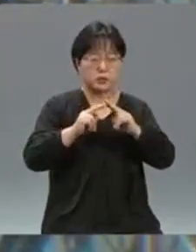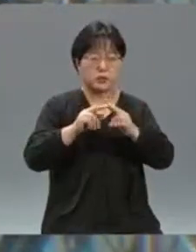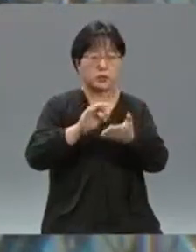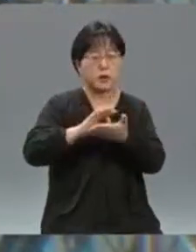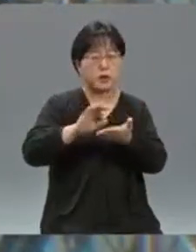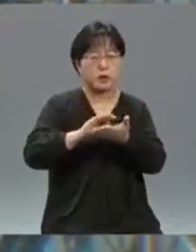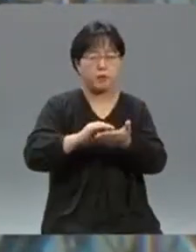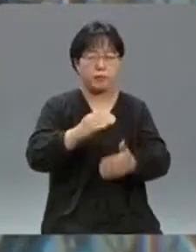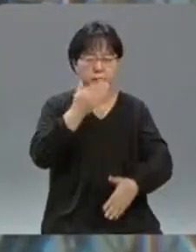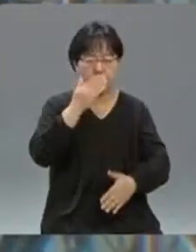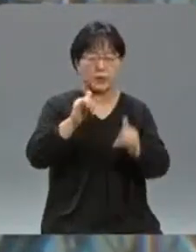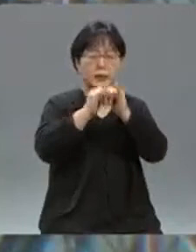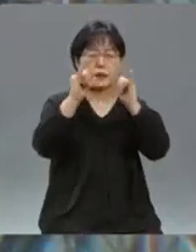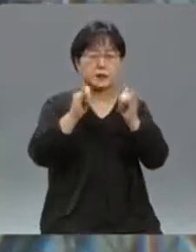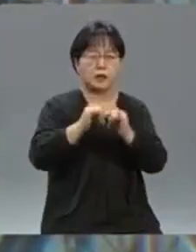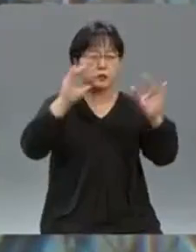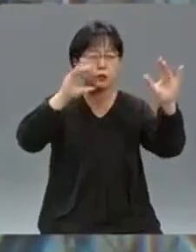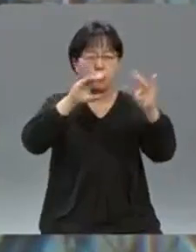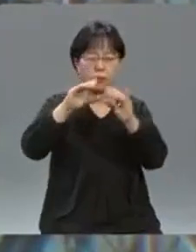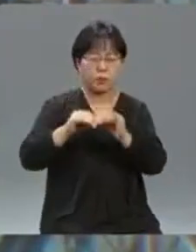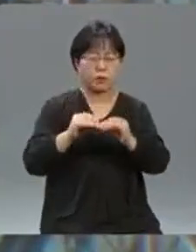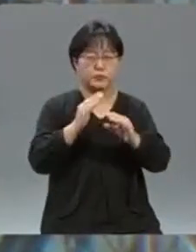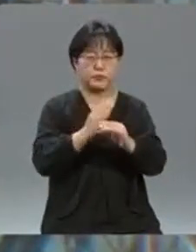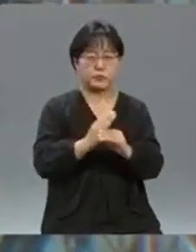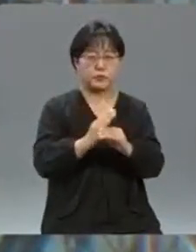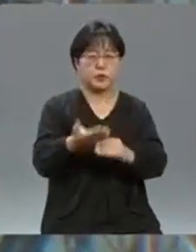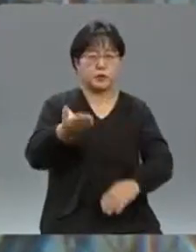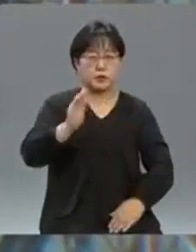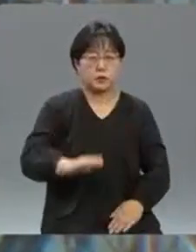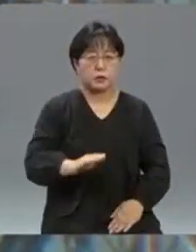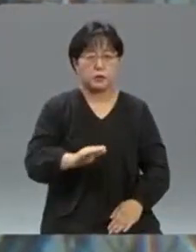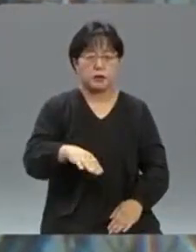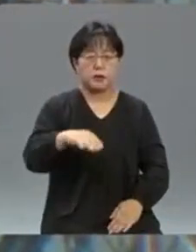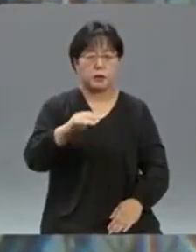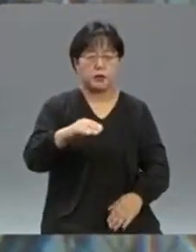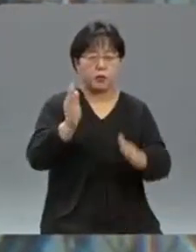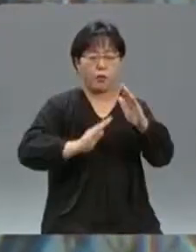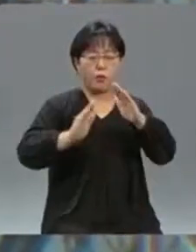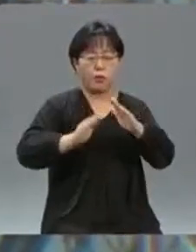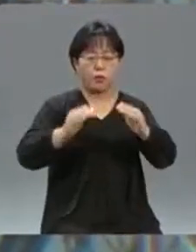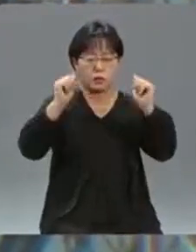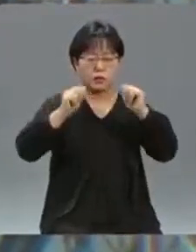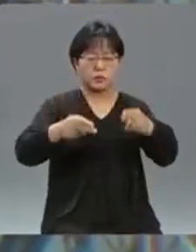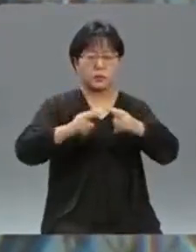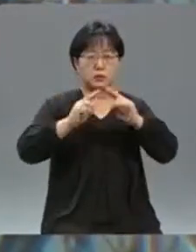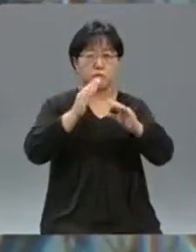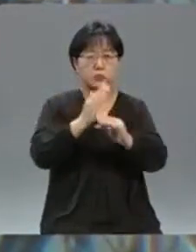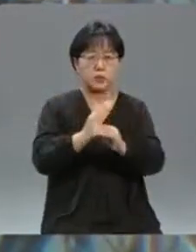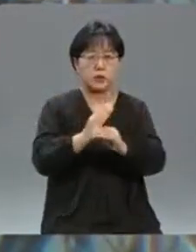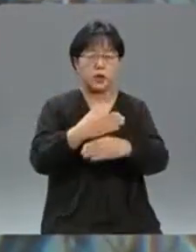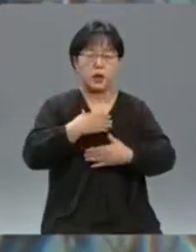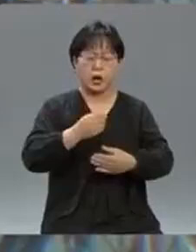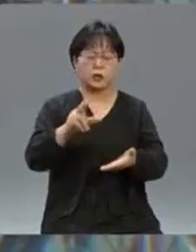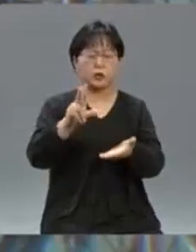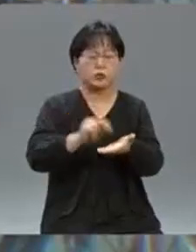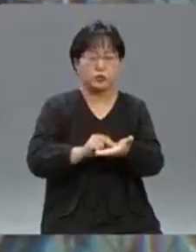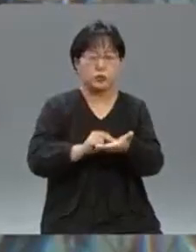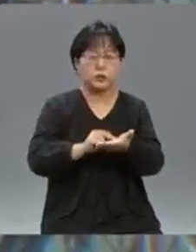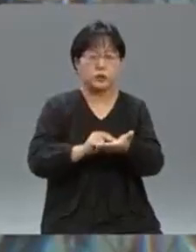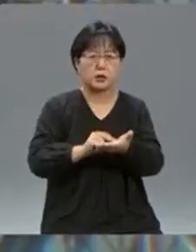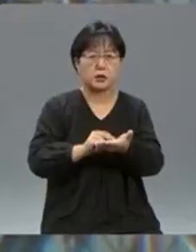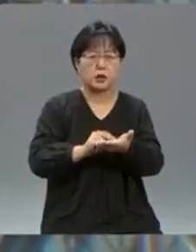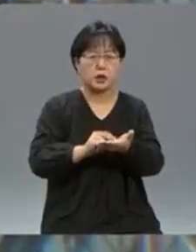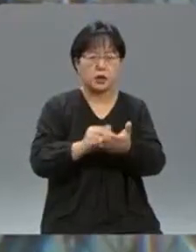있어야 한다는 사회적 공감대가 형성되고 있습니다 그런데 공공 체육 시설 가운데에서도 안전 문제 때문에